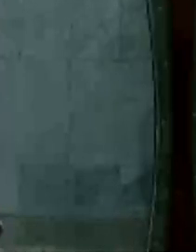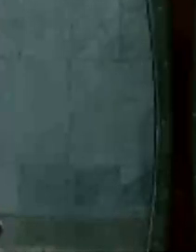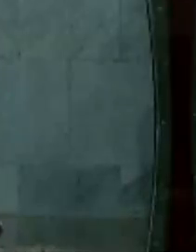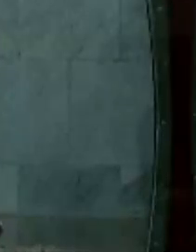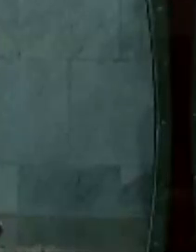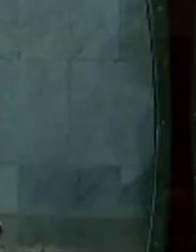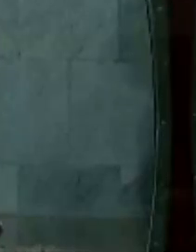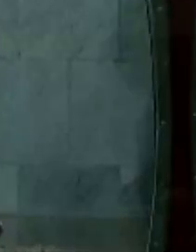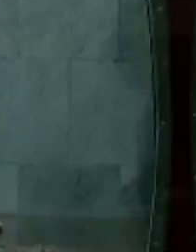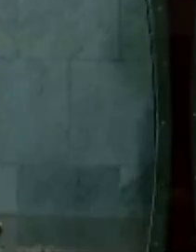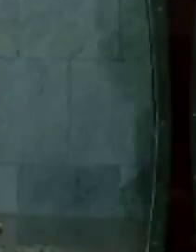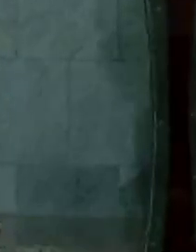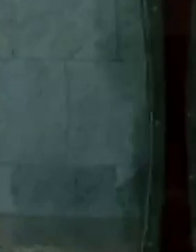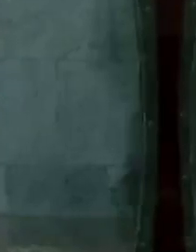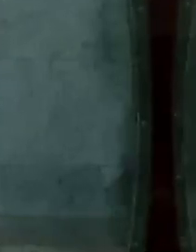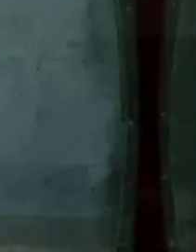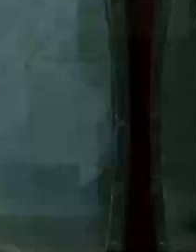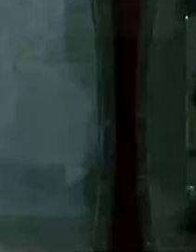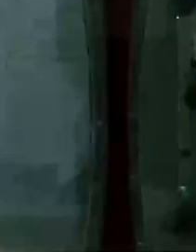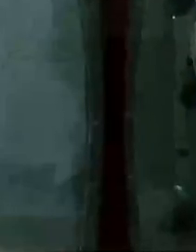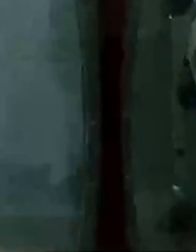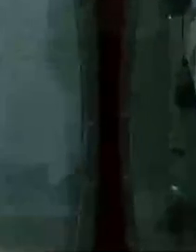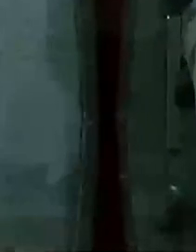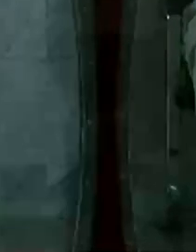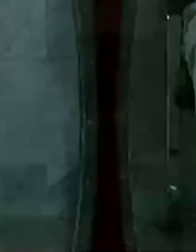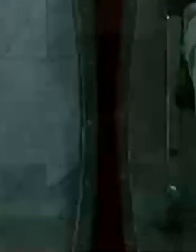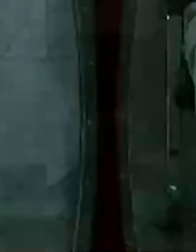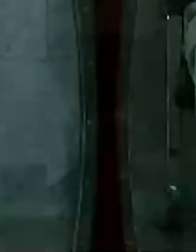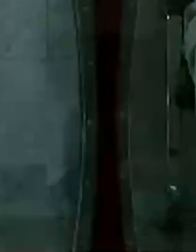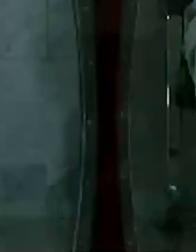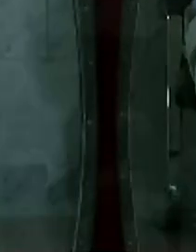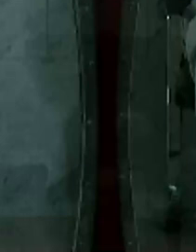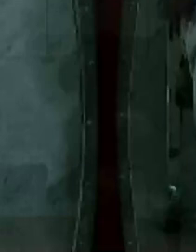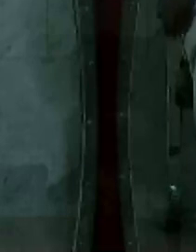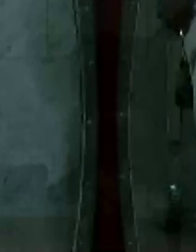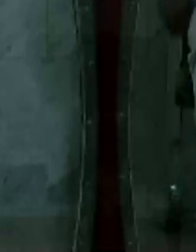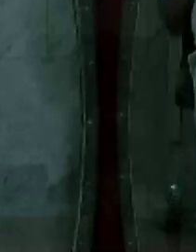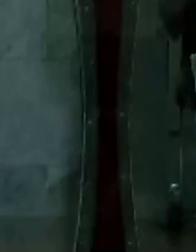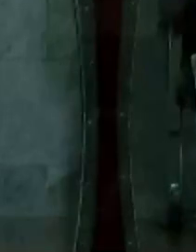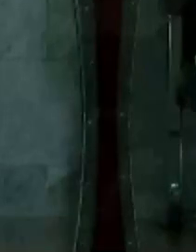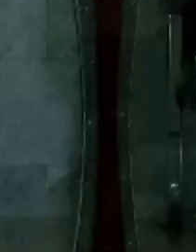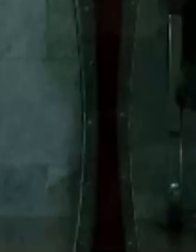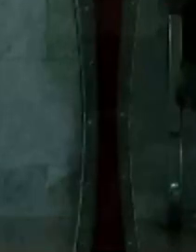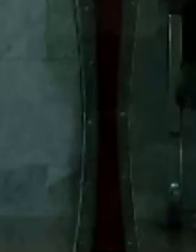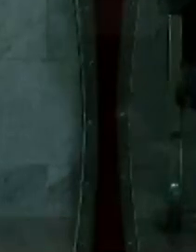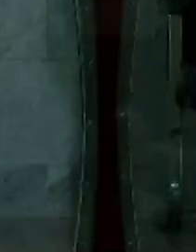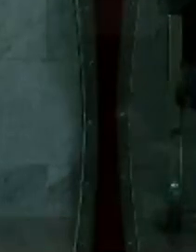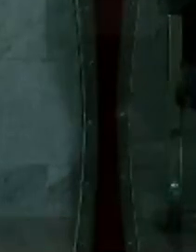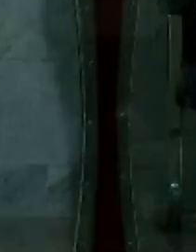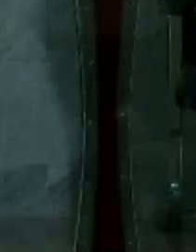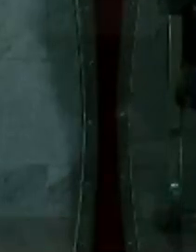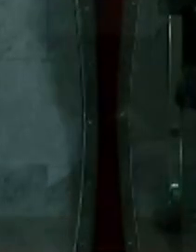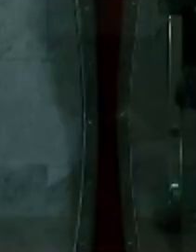Gloire à Dieu. Si vous êtes là et vous êtes en éveil, je dis gloire à